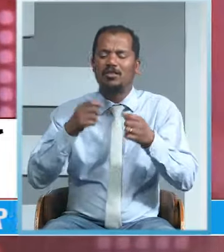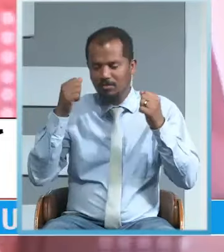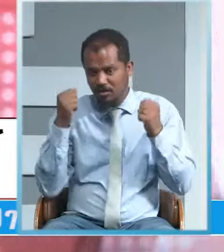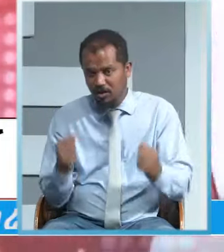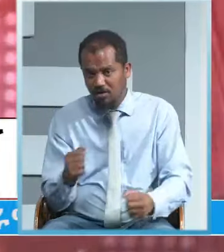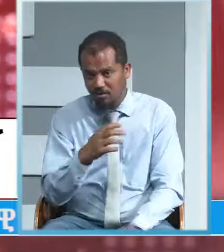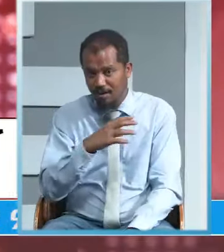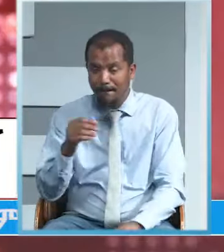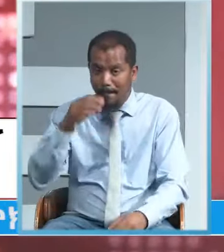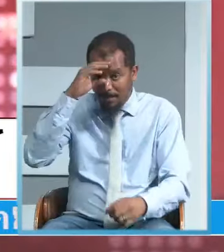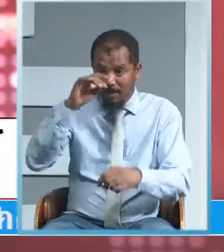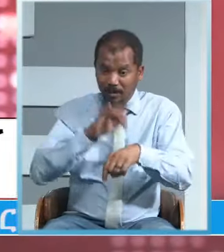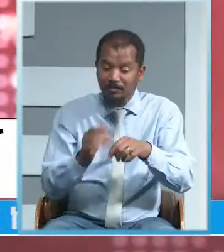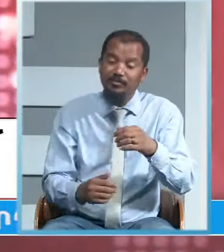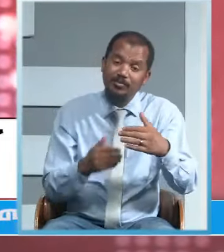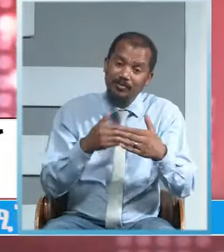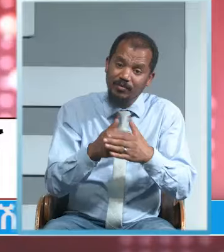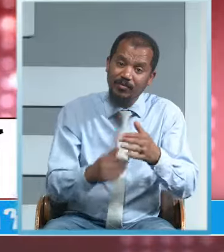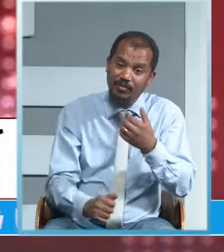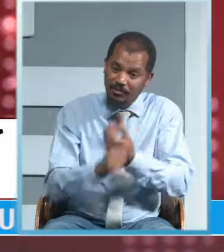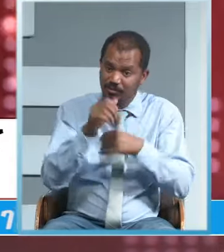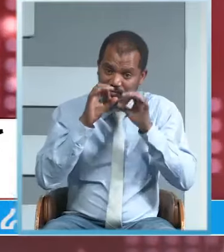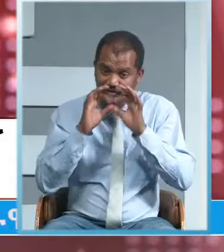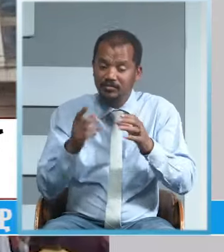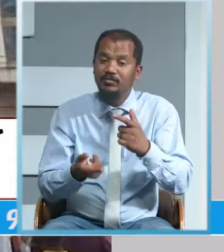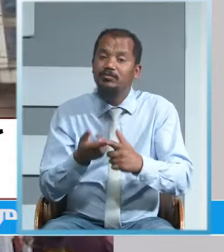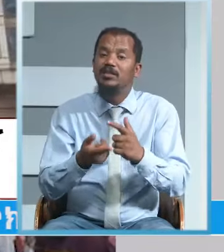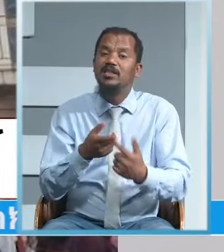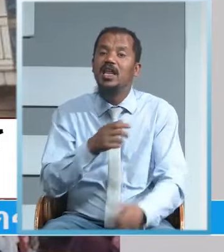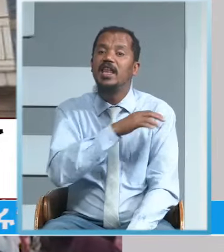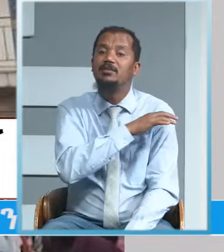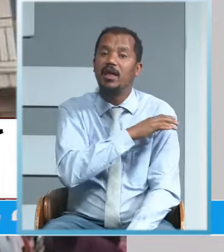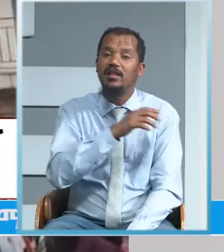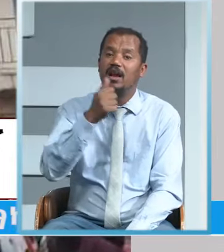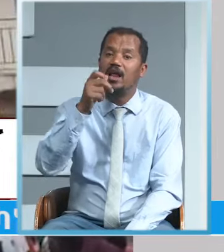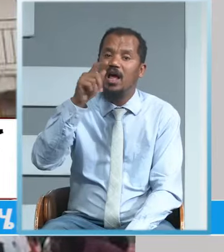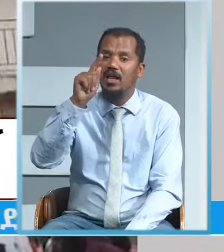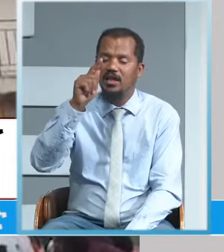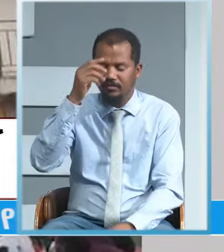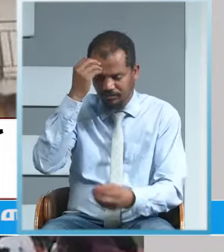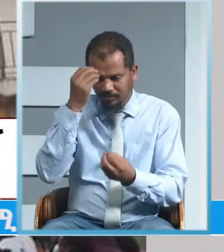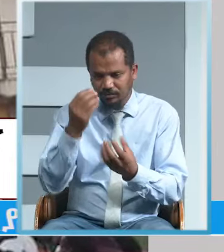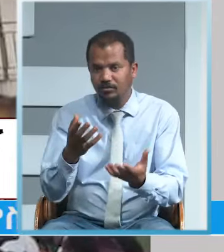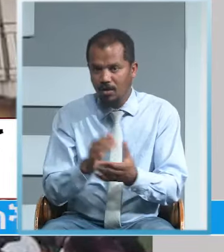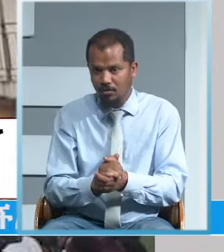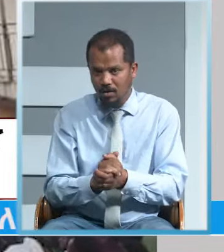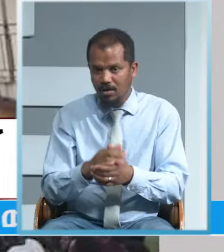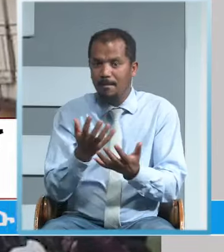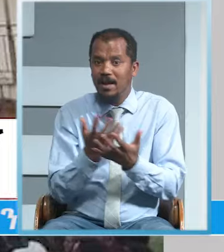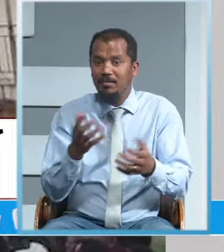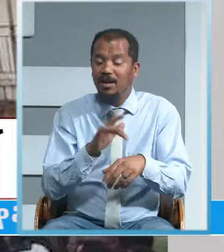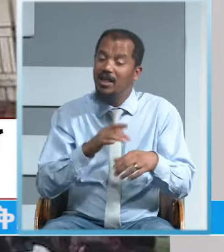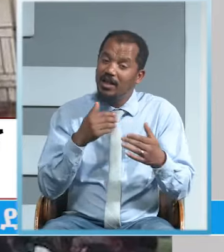መቻሉንና በሰው ላይ የደረሰ ጉዳት እንደሌለ ምክትል ኢንስፔክተር አዳነ አስታውሰዋል። በንብረት ላይ